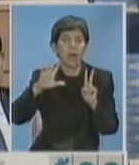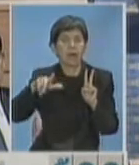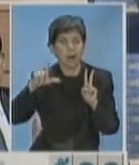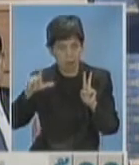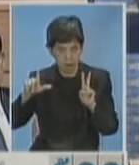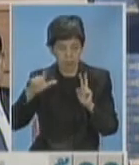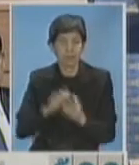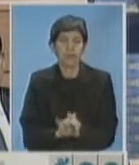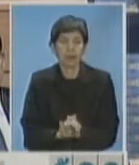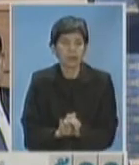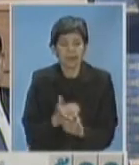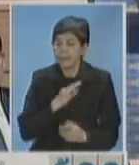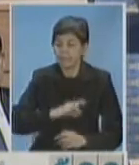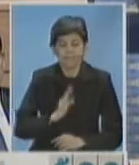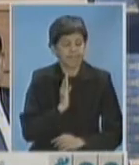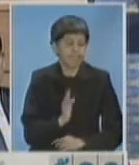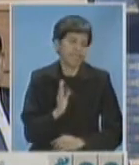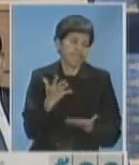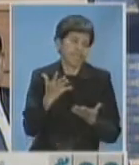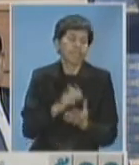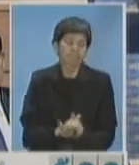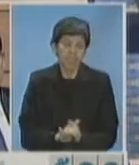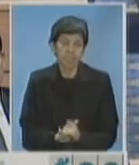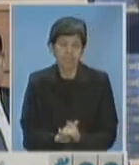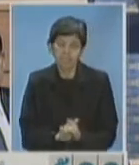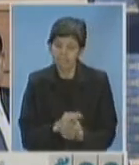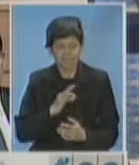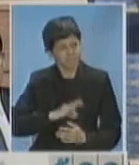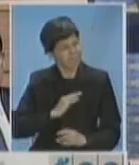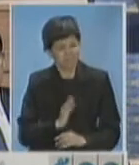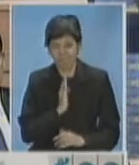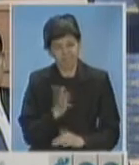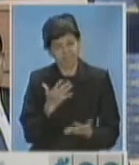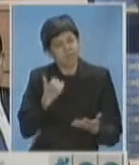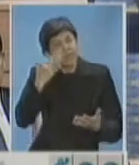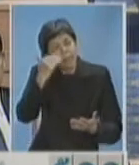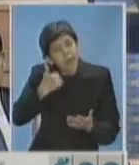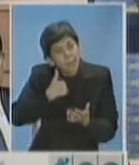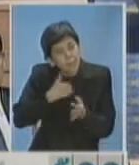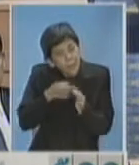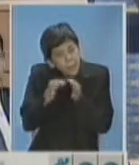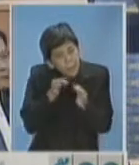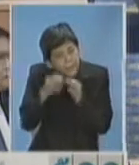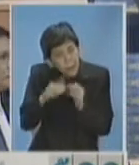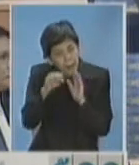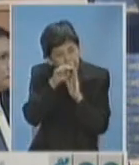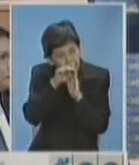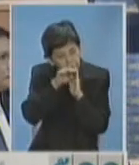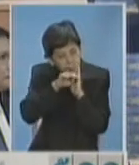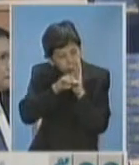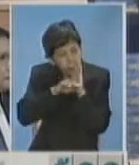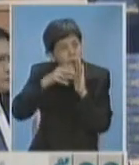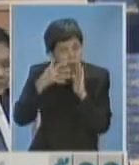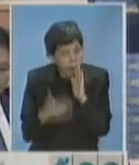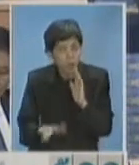2,525,000 ล้านบาทอย่างไม่เป็นธรรมและไม่เป็นธรรมอย่างไรนั้นผมได้อภิปรายทุกประการมาโดยล